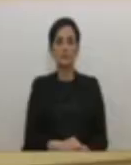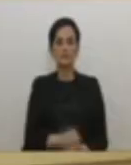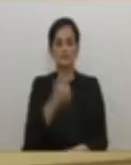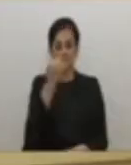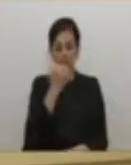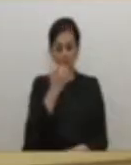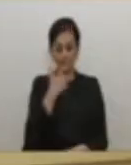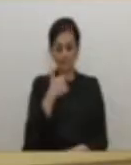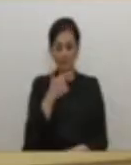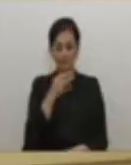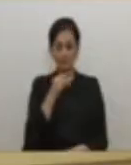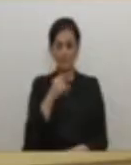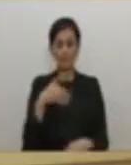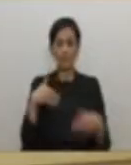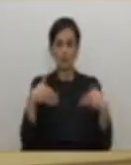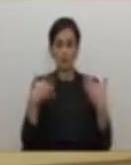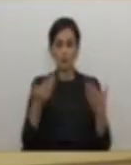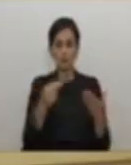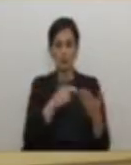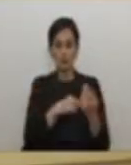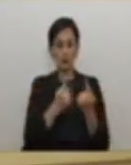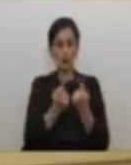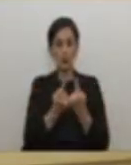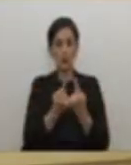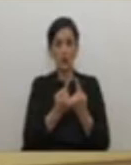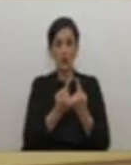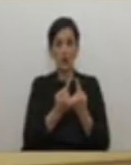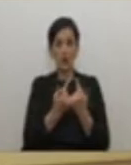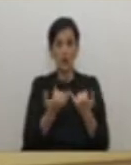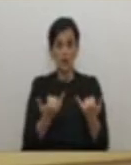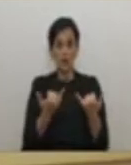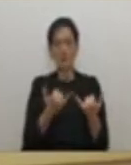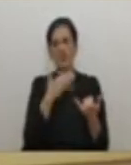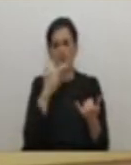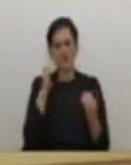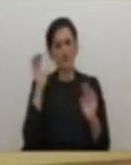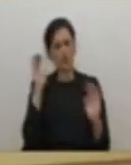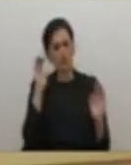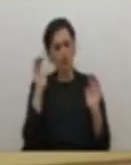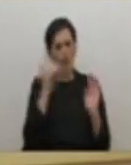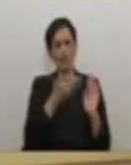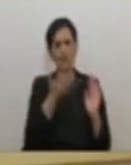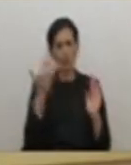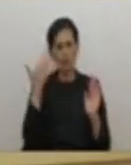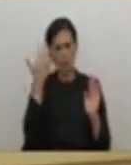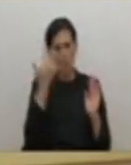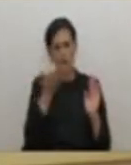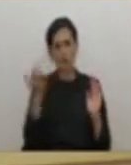მადლობა ტონგი. მოგესალმებით კოლეგებო, ესე იგი დღეს ბევრი მოვისმინეთ ოცნებისგან